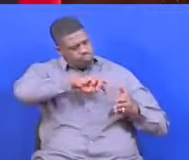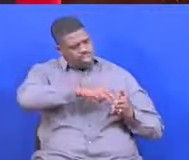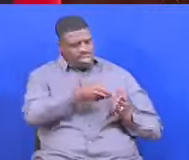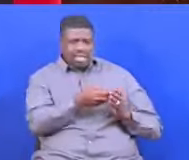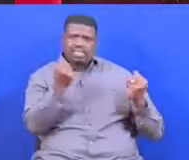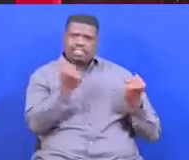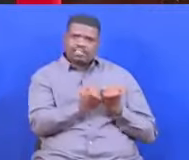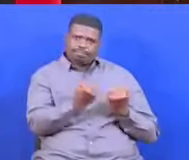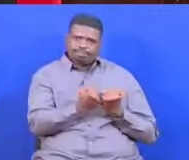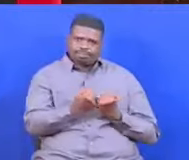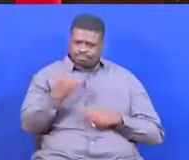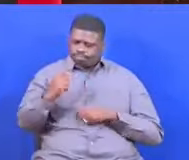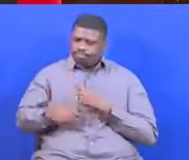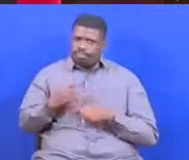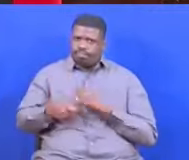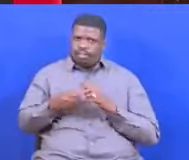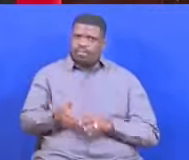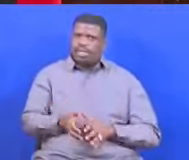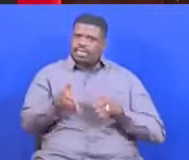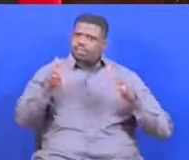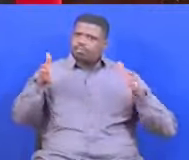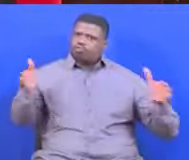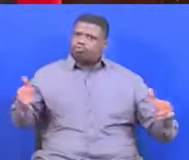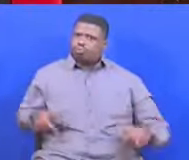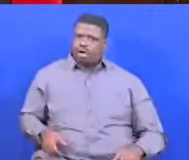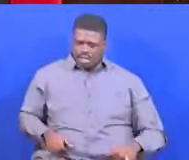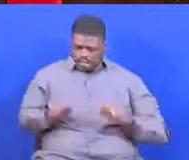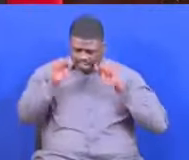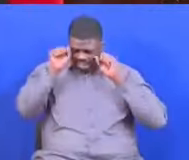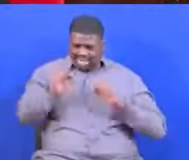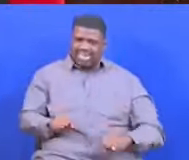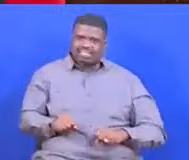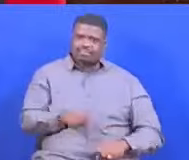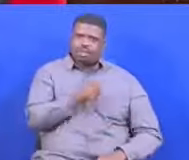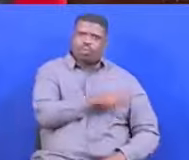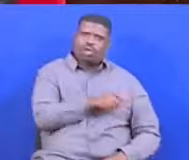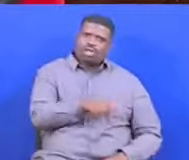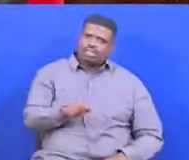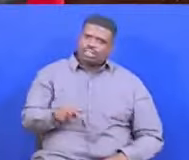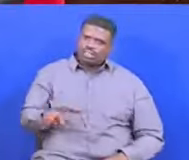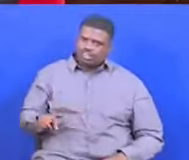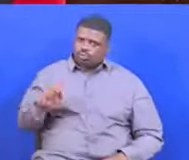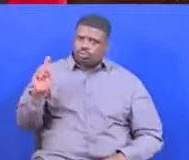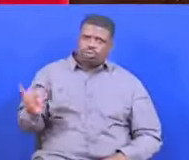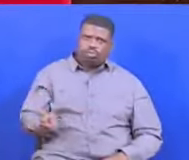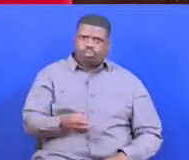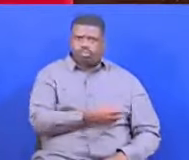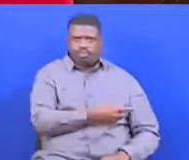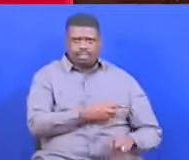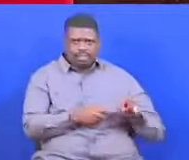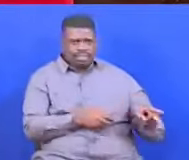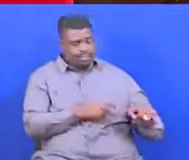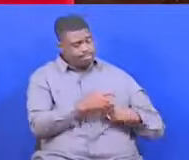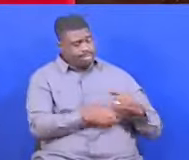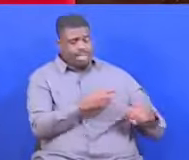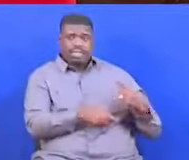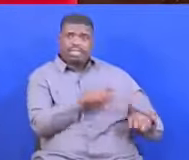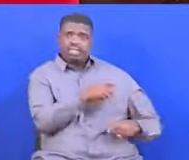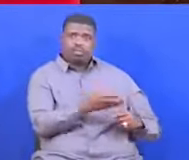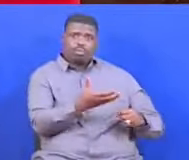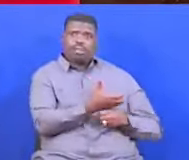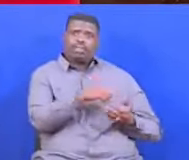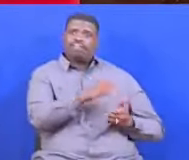miradi ya mikubwa ni lazima wananchi wanaopitwa na miradi hii